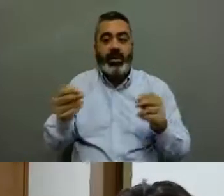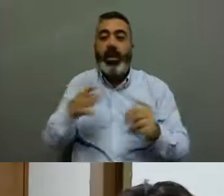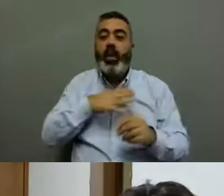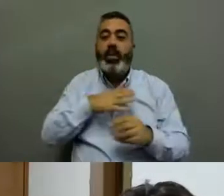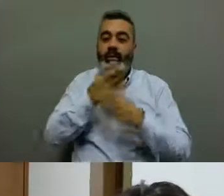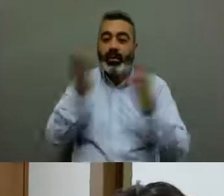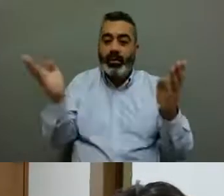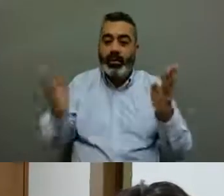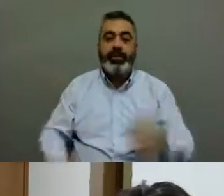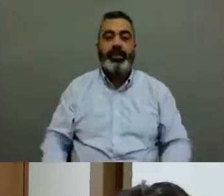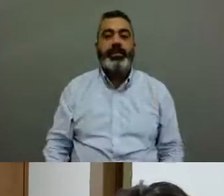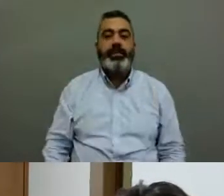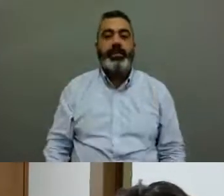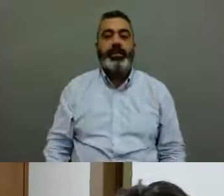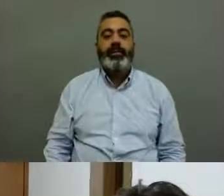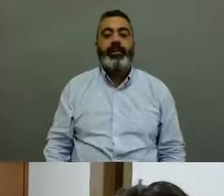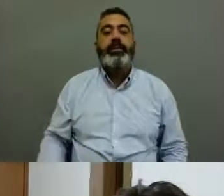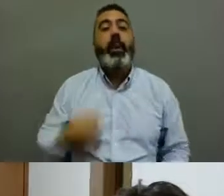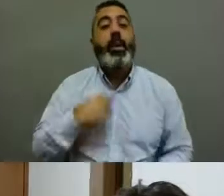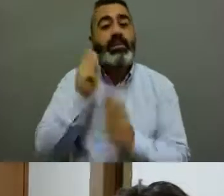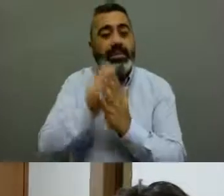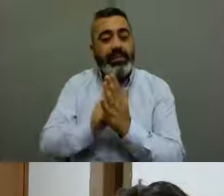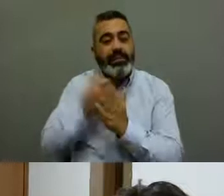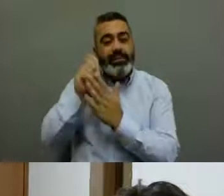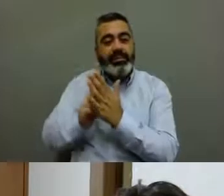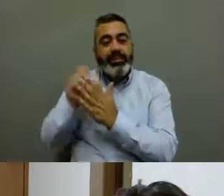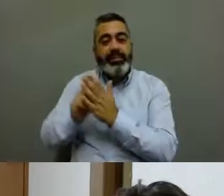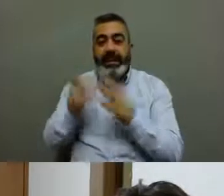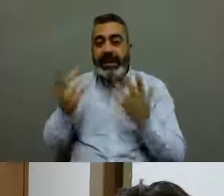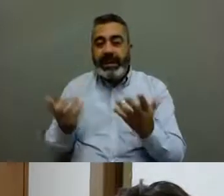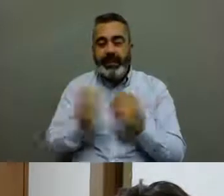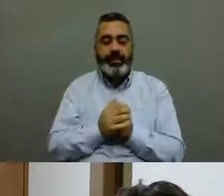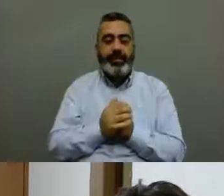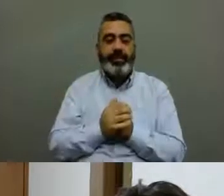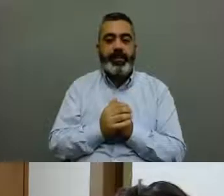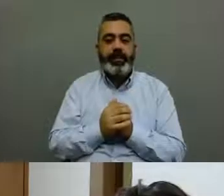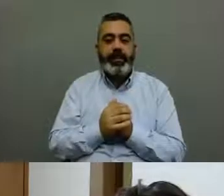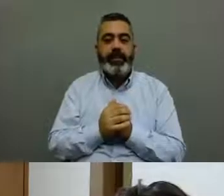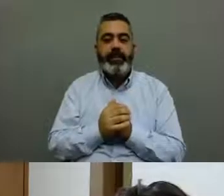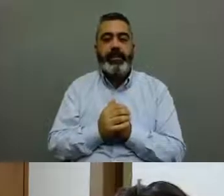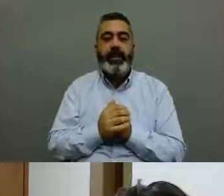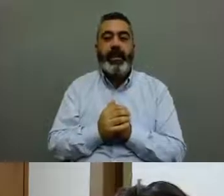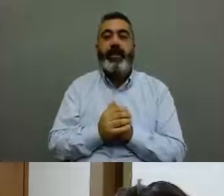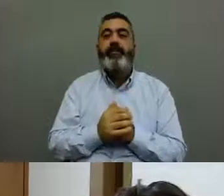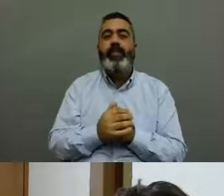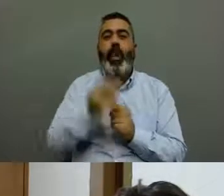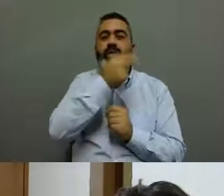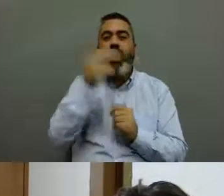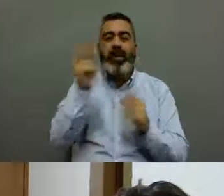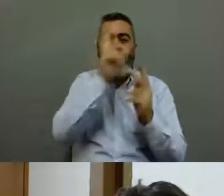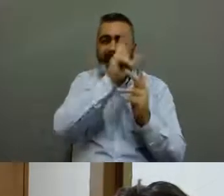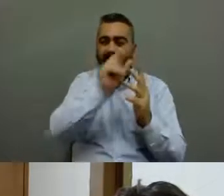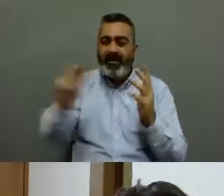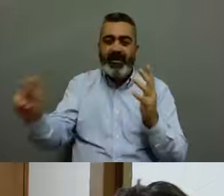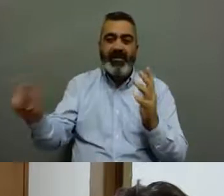μας. Αυτά που έχω σημειωμένα εγώ είναι πως οι κοινοί άξονες τουλάχιστον που εντυπώθηκαν